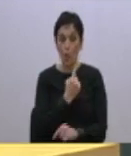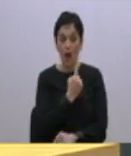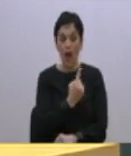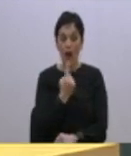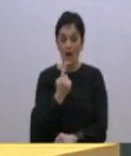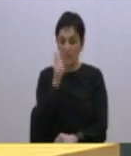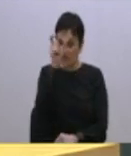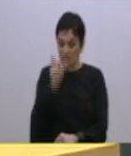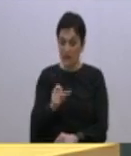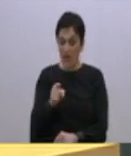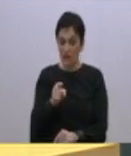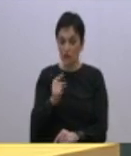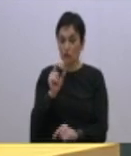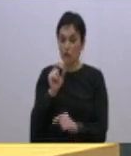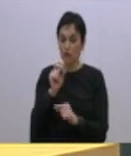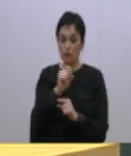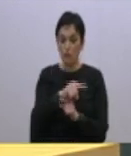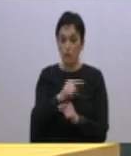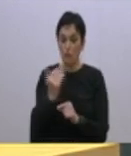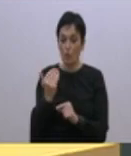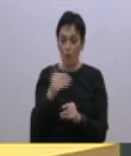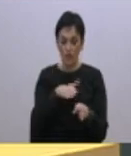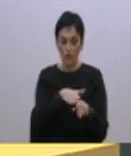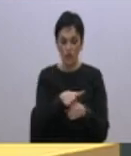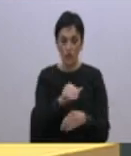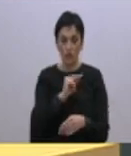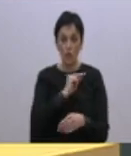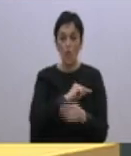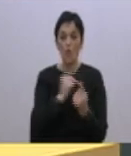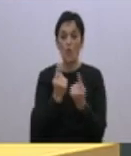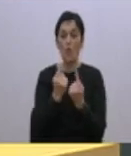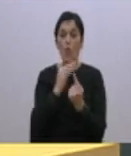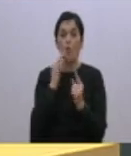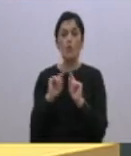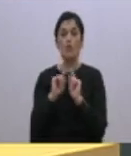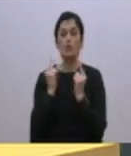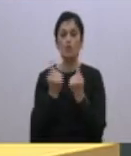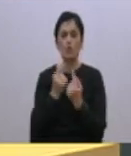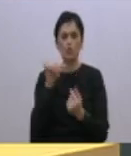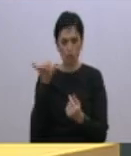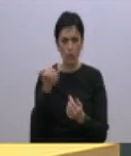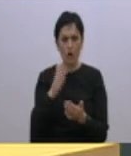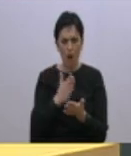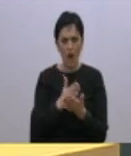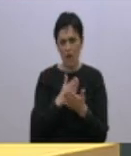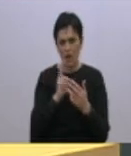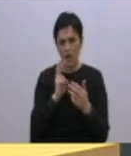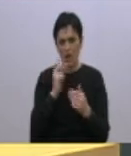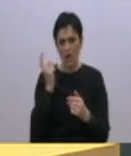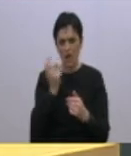asulem smismovale obas. Kolegebs, umravlesobidan, act legitimuri.